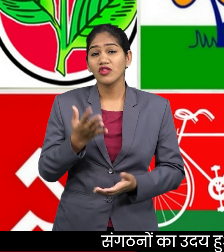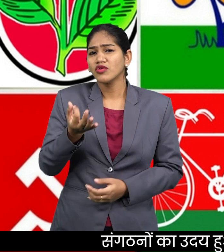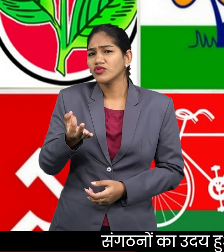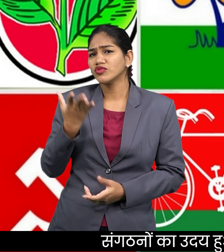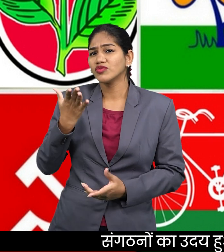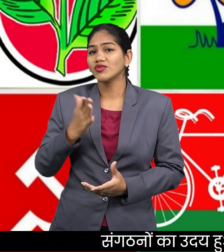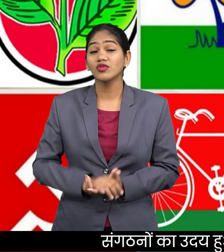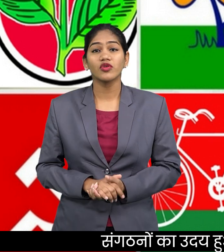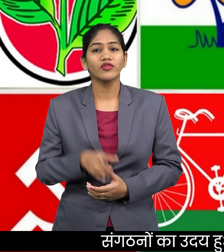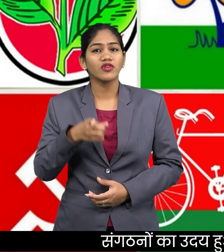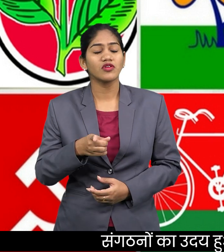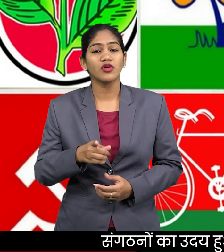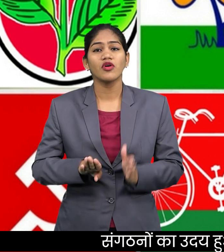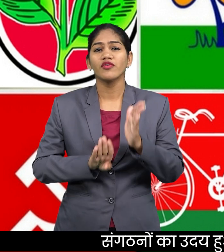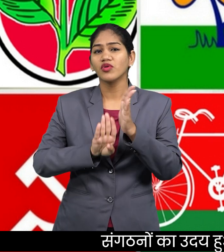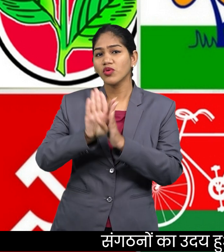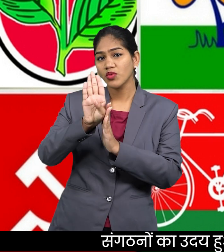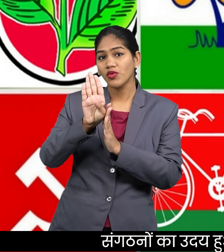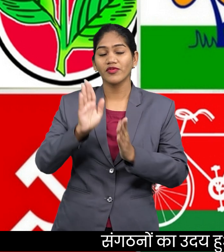से अलग थी।